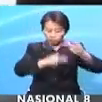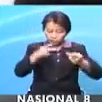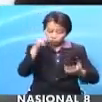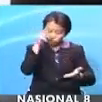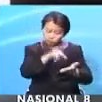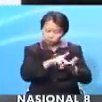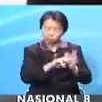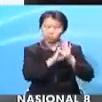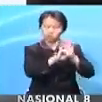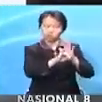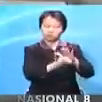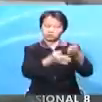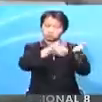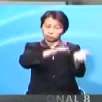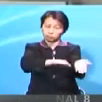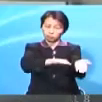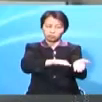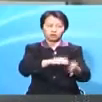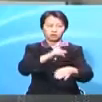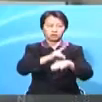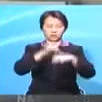identity mayat